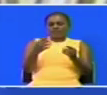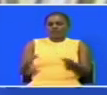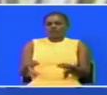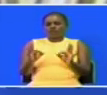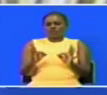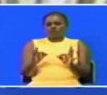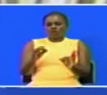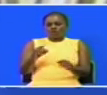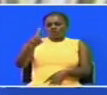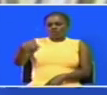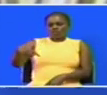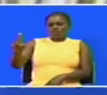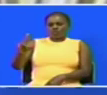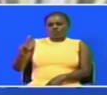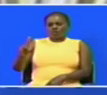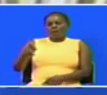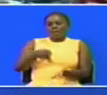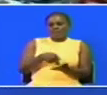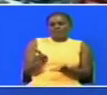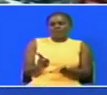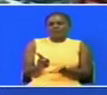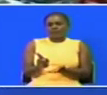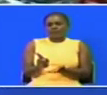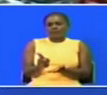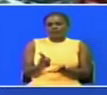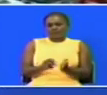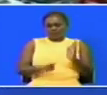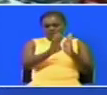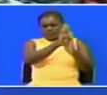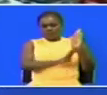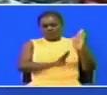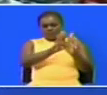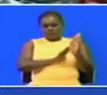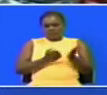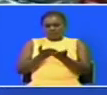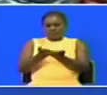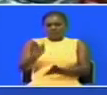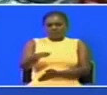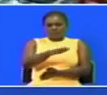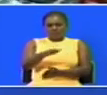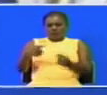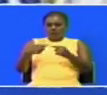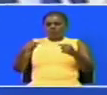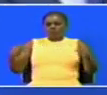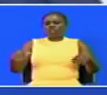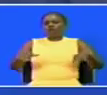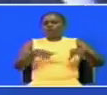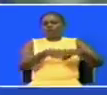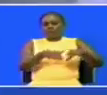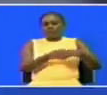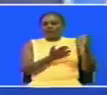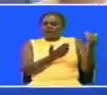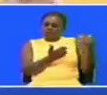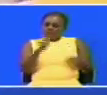who authorize payment for suppliers. Mswada huo utawasilishwa bungeni kupitia wanachama wa upinzani, huku